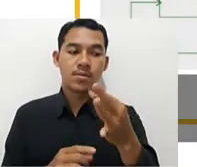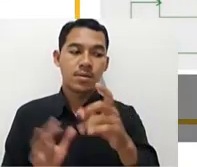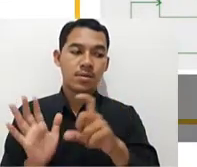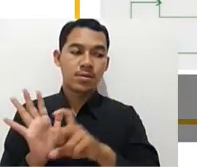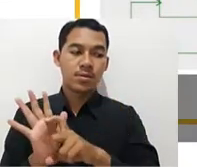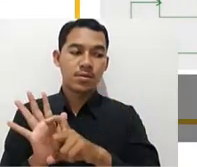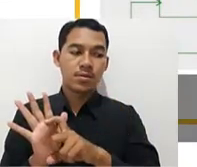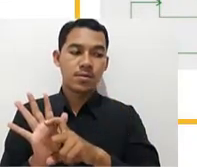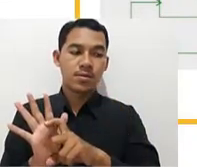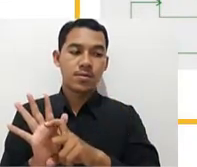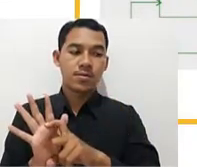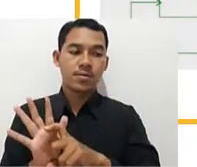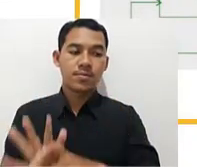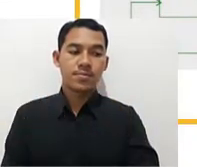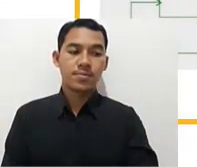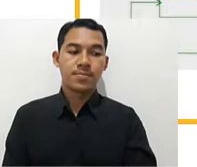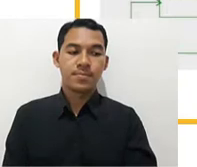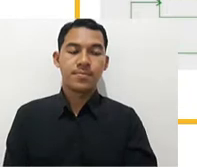nilainya nih,